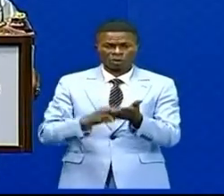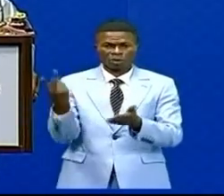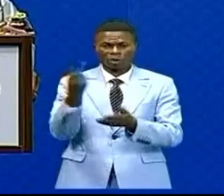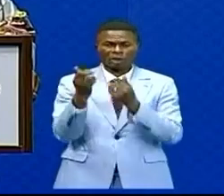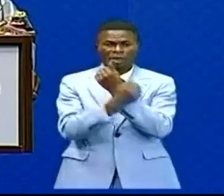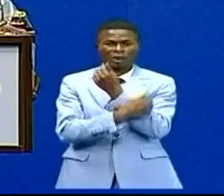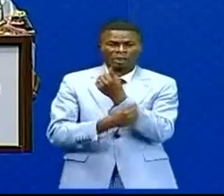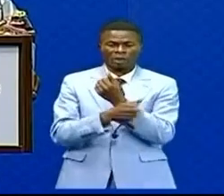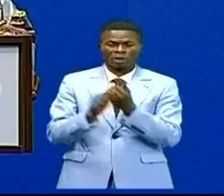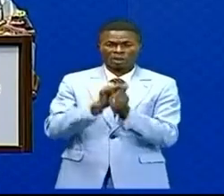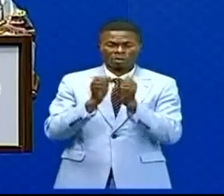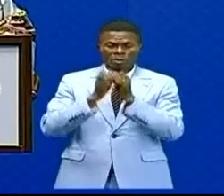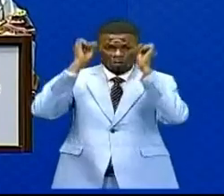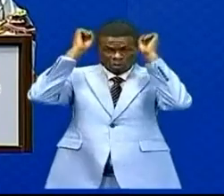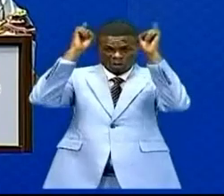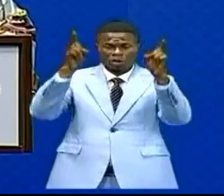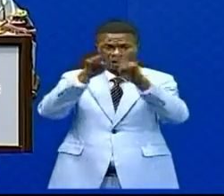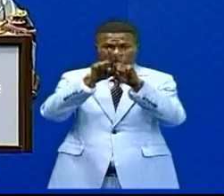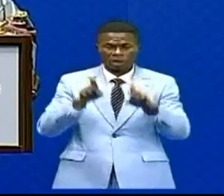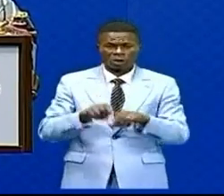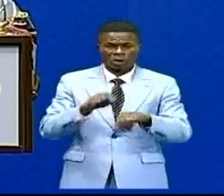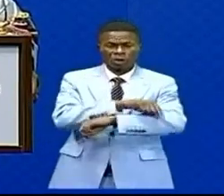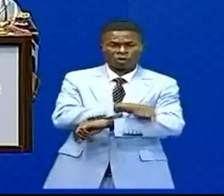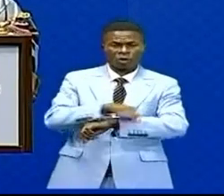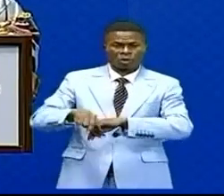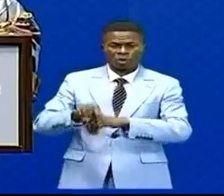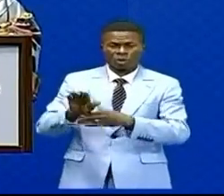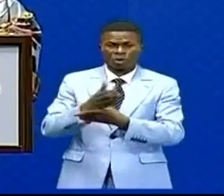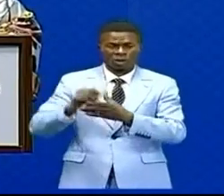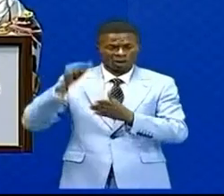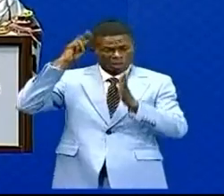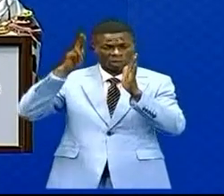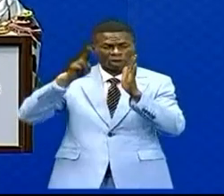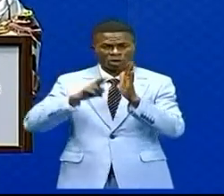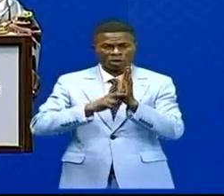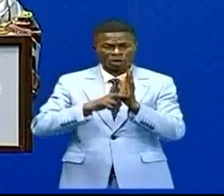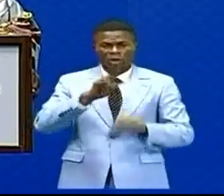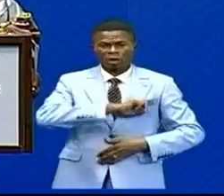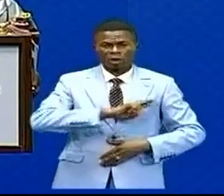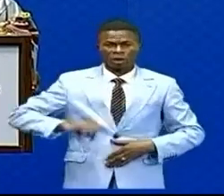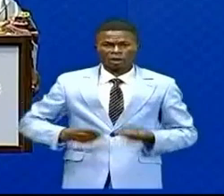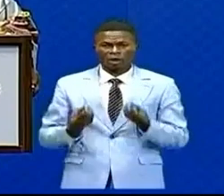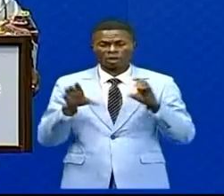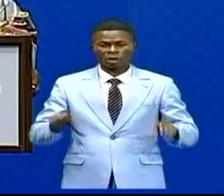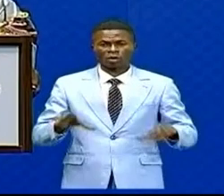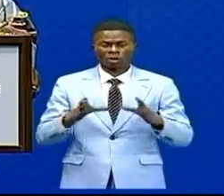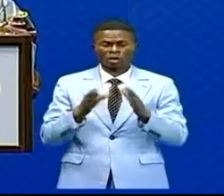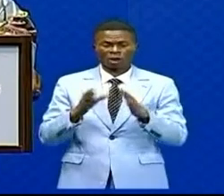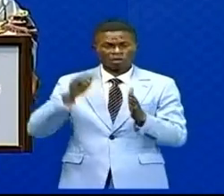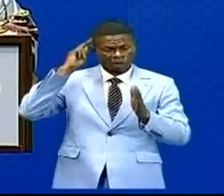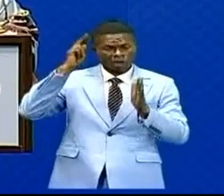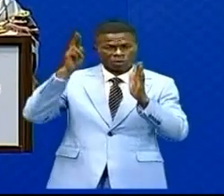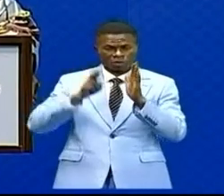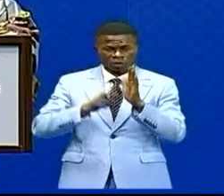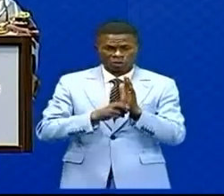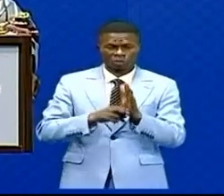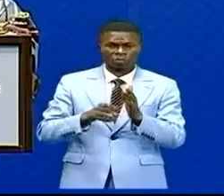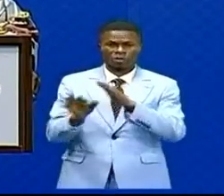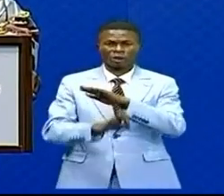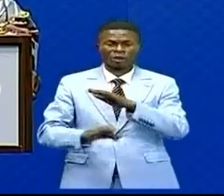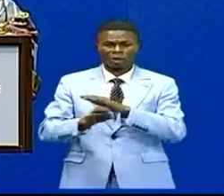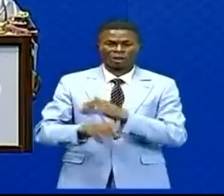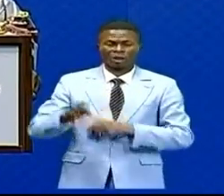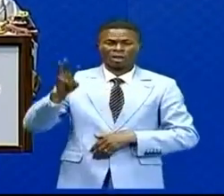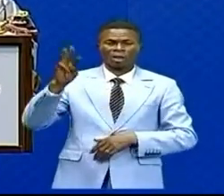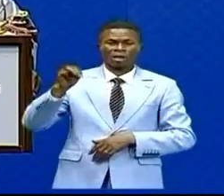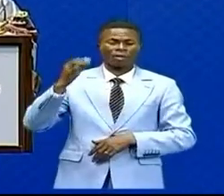en matière d'éducation et de siège entre le gouvernement de la République démocratique du Congo et la Fondation Maarif